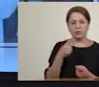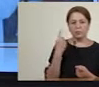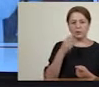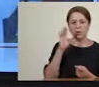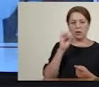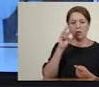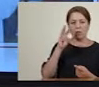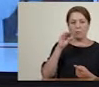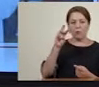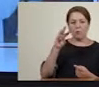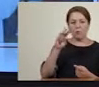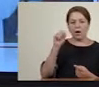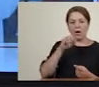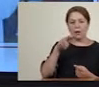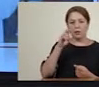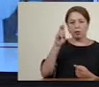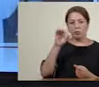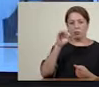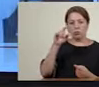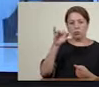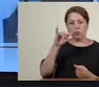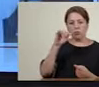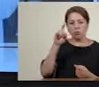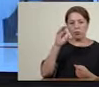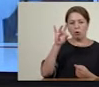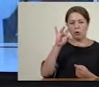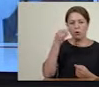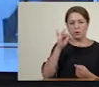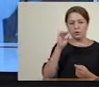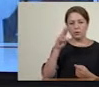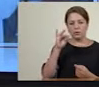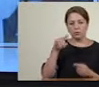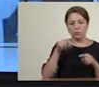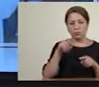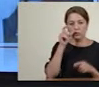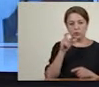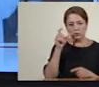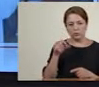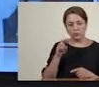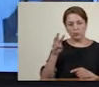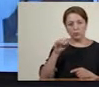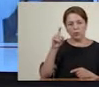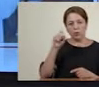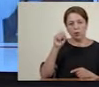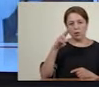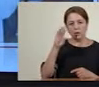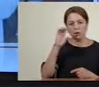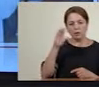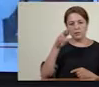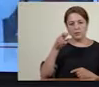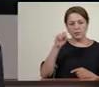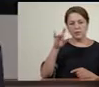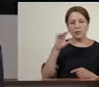Imom al-Buxoriydir. Bu insonni muhaddislar imomi deb